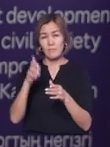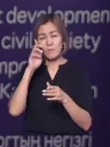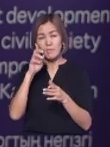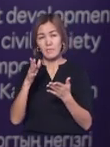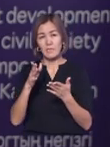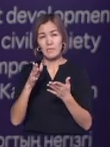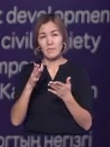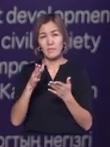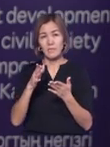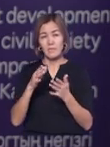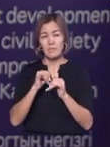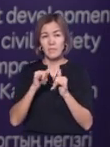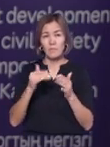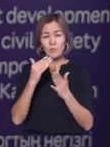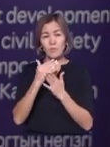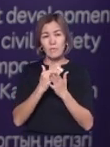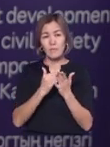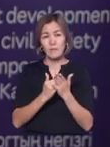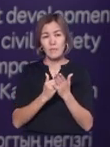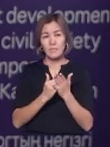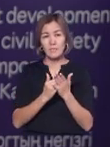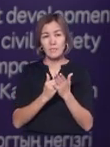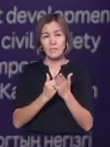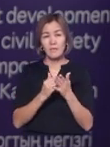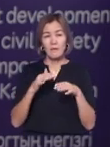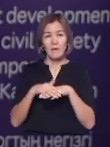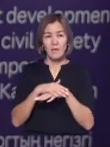мемлекеттік дамыту бағдарламаларын